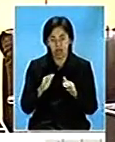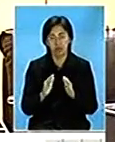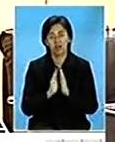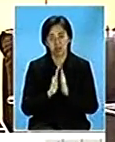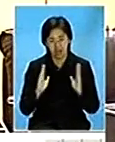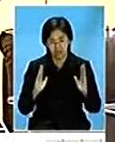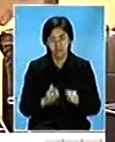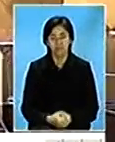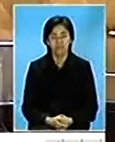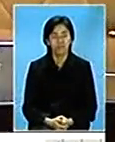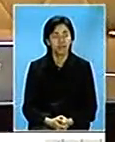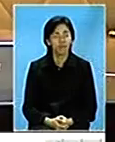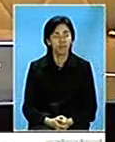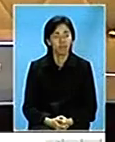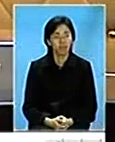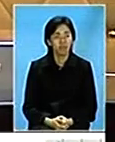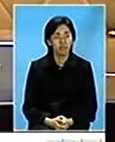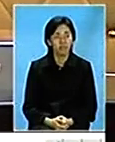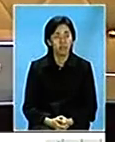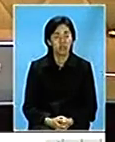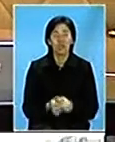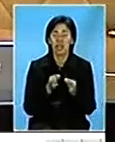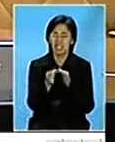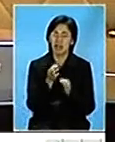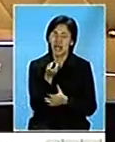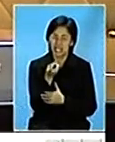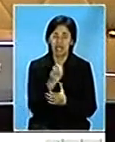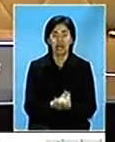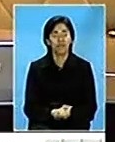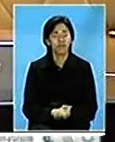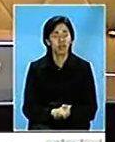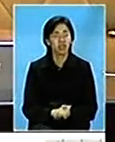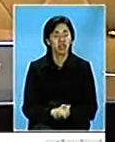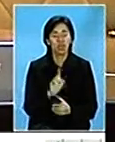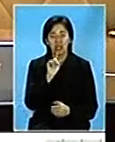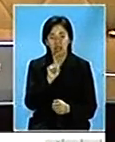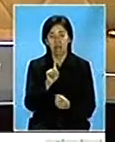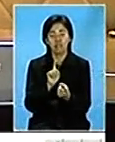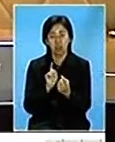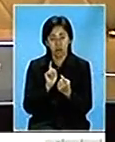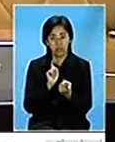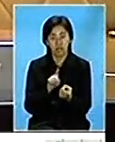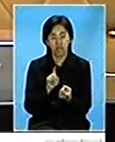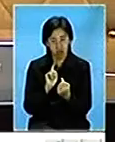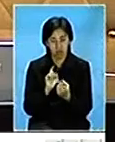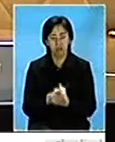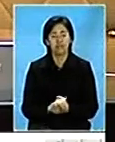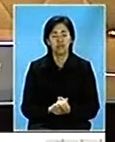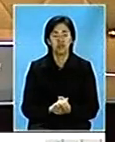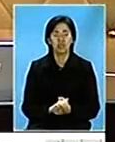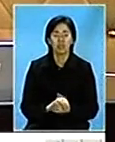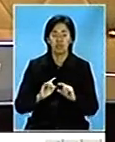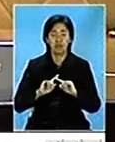คุณครับ ครับท่านสมาชิกครับขอทำความเข้าใจนิดนึงนะครับเรื่องของการตอบกระทู้ถามตอบกระทู้เนี่ยมันจะ